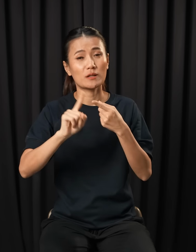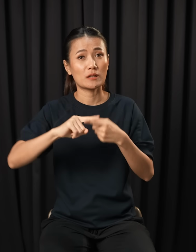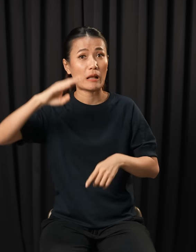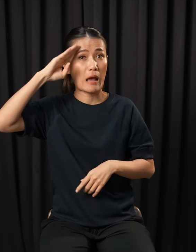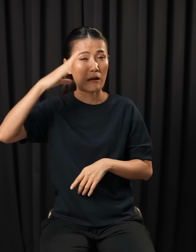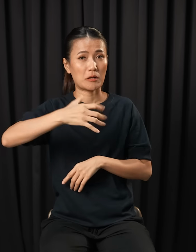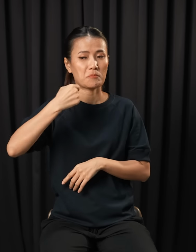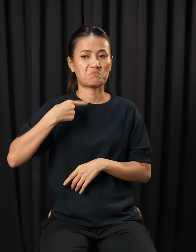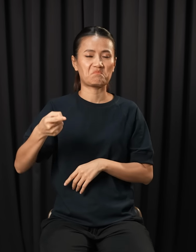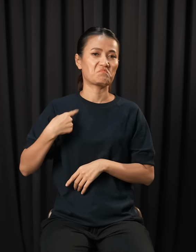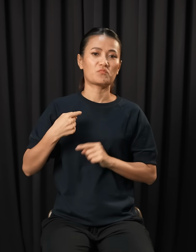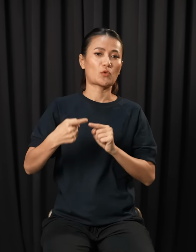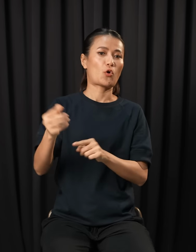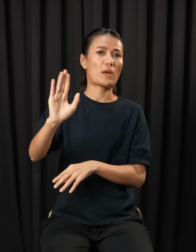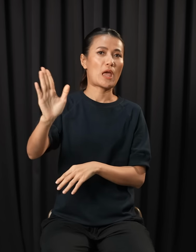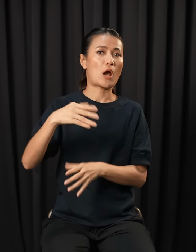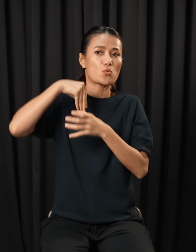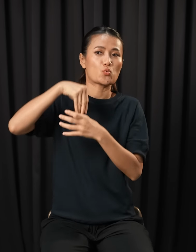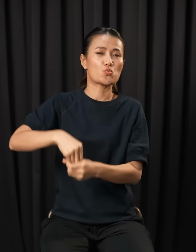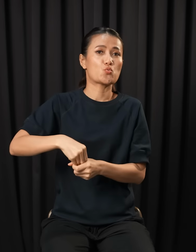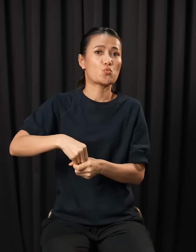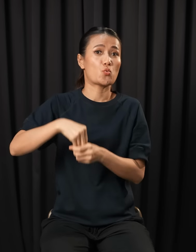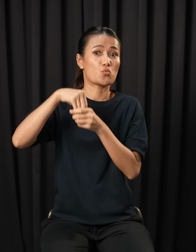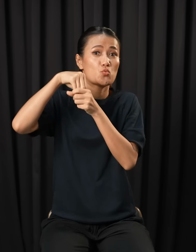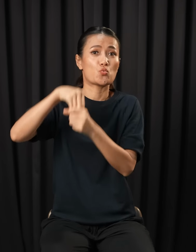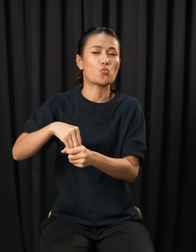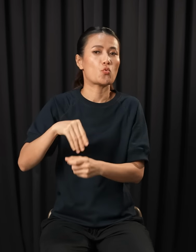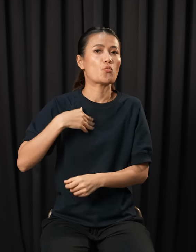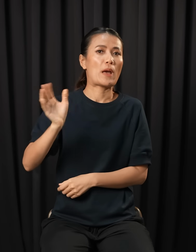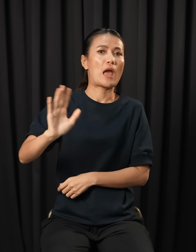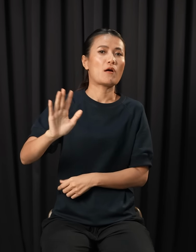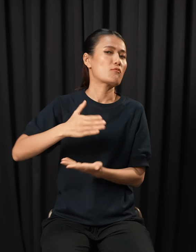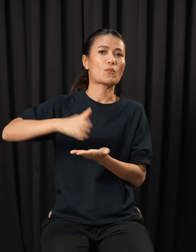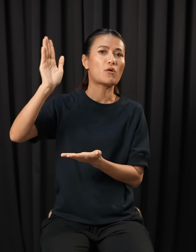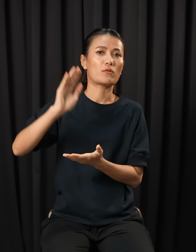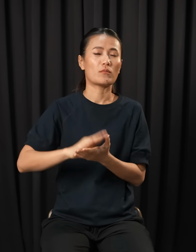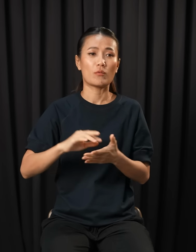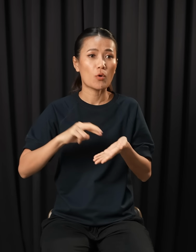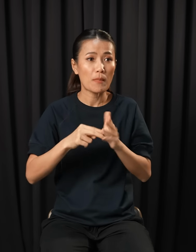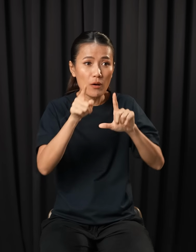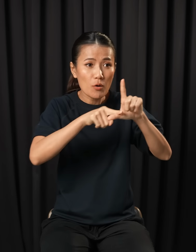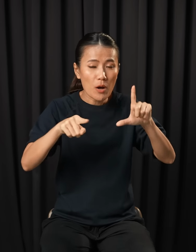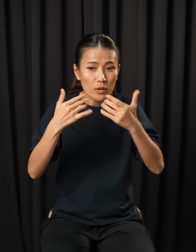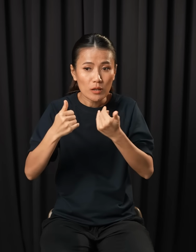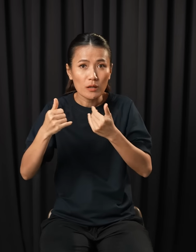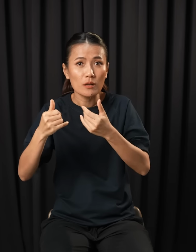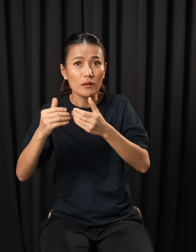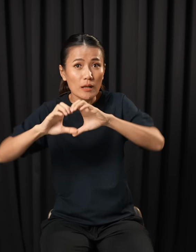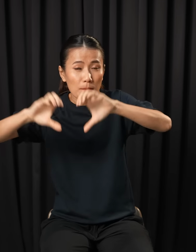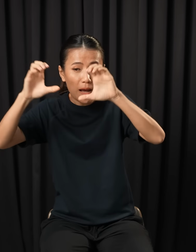ยังไงฮะ อันที่1เลยก็คือว่าไม่สืบทอดอำนาจจากการรัฐประหารไม่ช่วยเขาสืบทอดอำนาจและไม่ให้เขารักษาอำนาจต่อจากการ